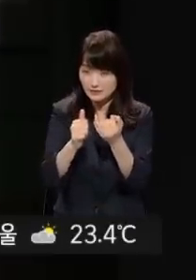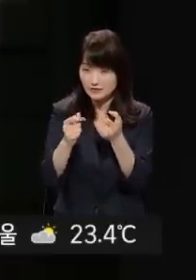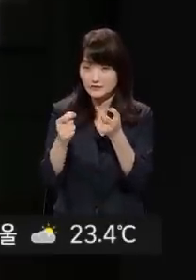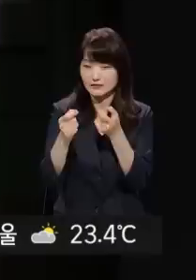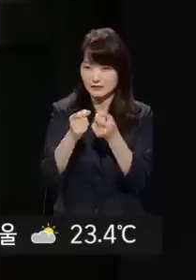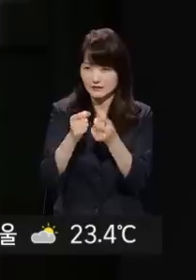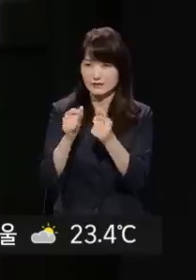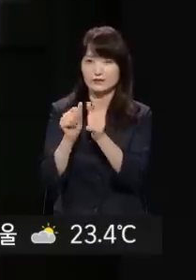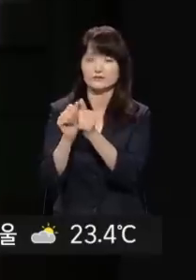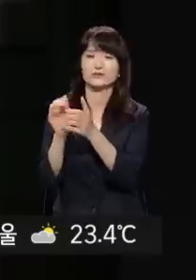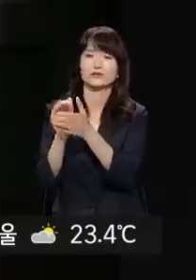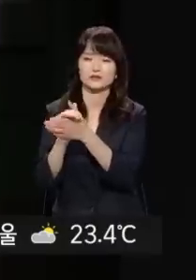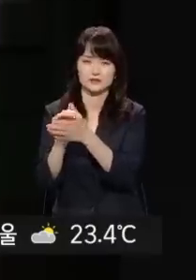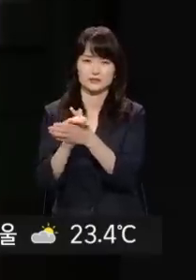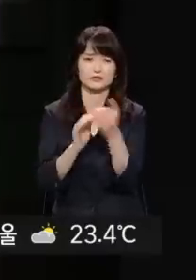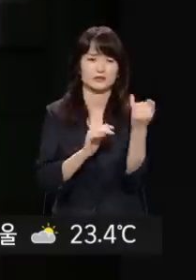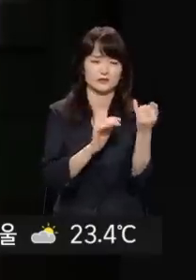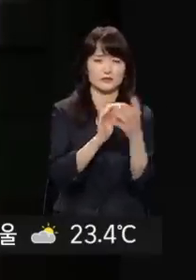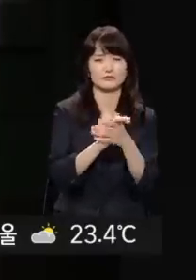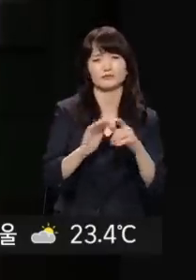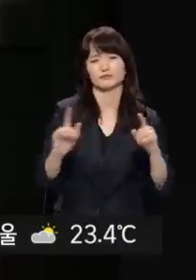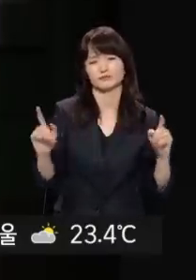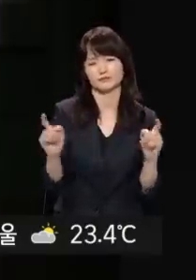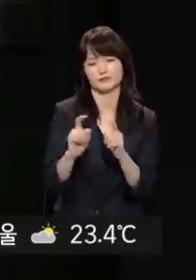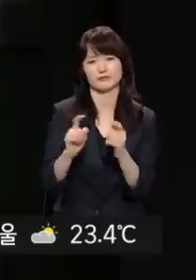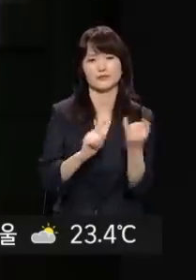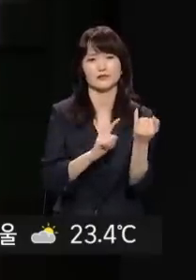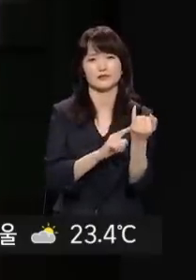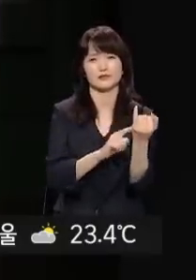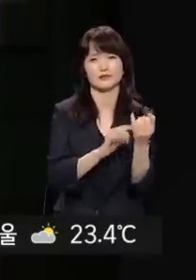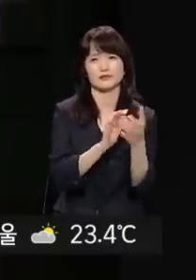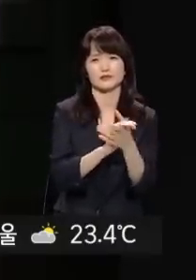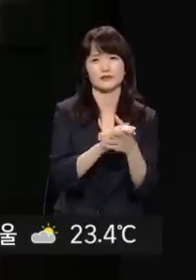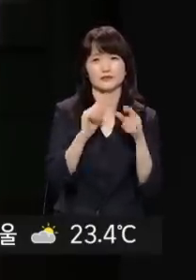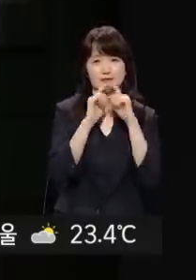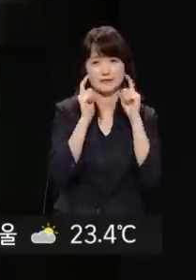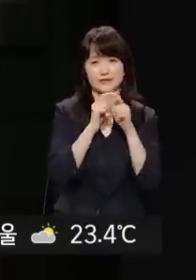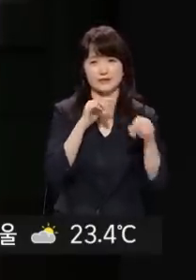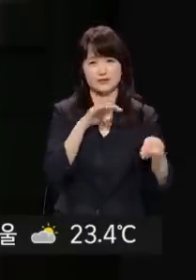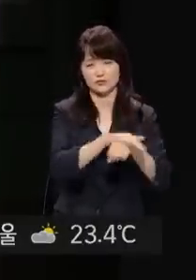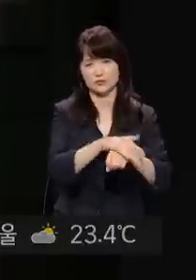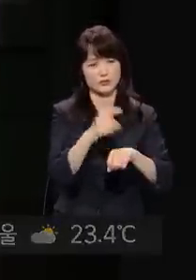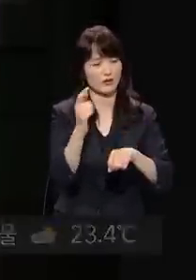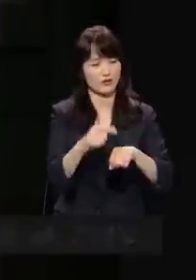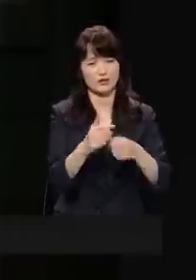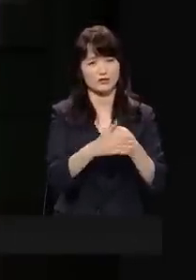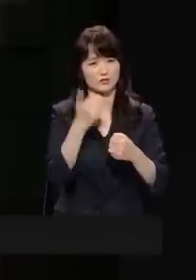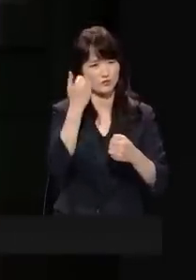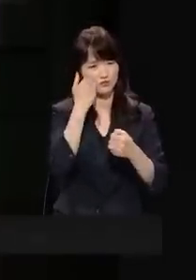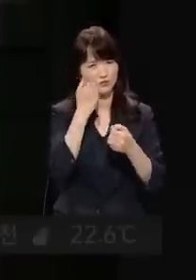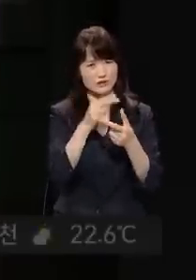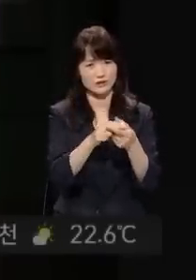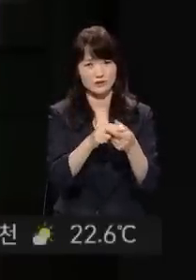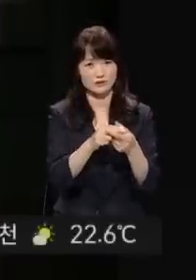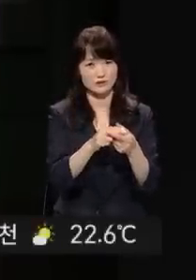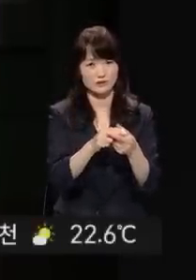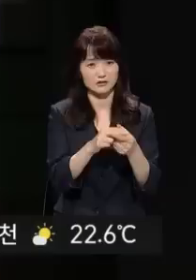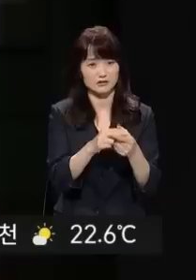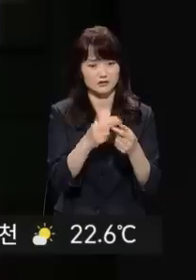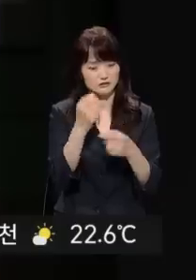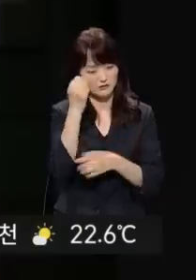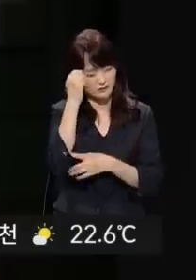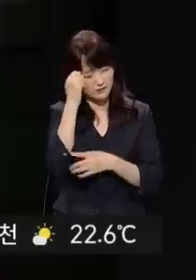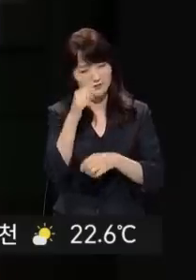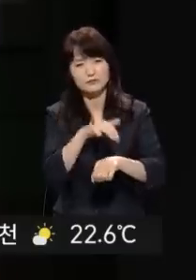이유가 다름이 아니라 각방 때문인데이 여자친구는 개인주의가 굉장히 강하기 때문에 누군가랑 같이 자는 걸 애초부터 좀 불편해 한다고